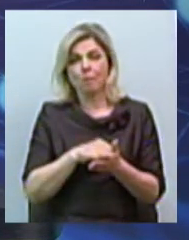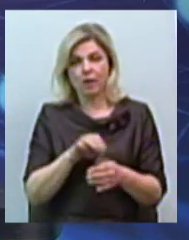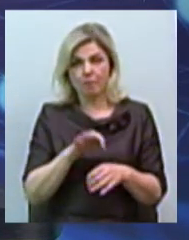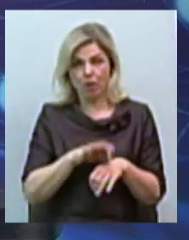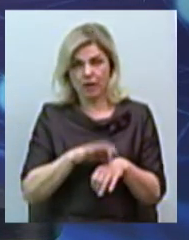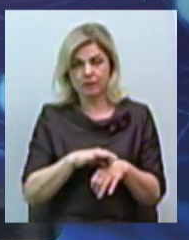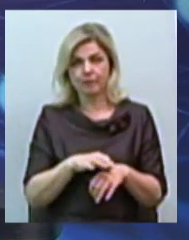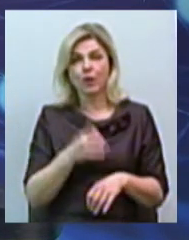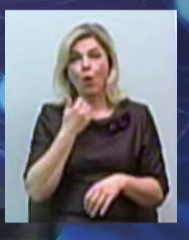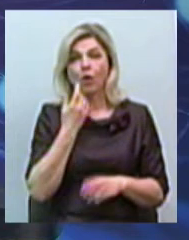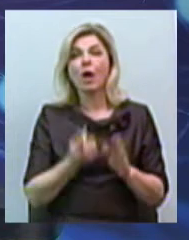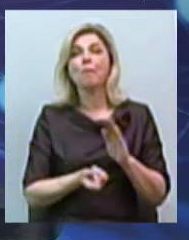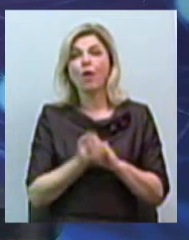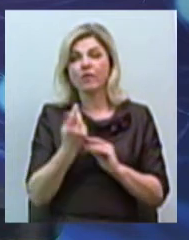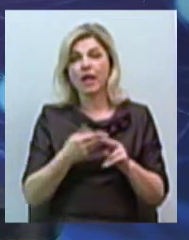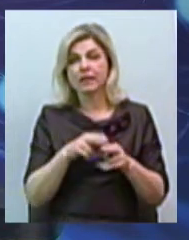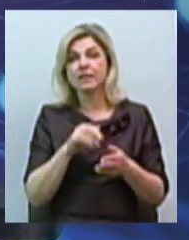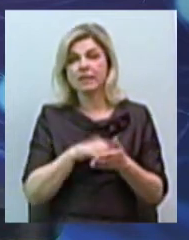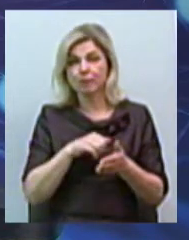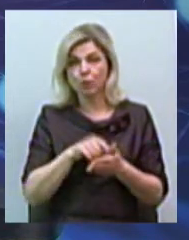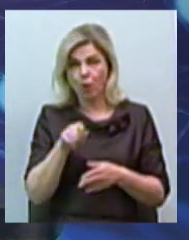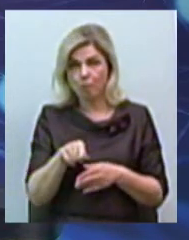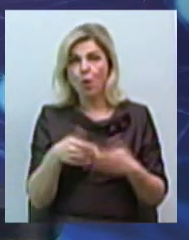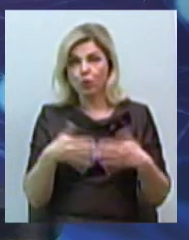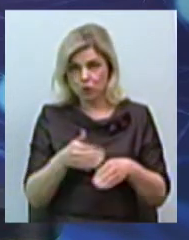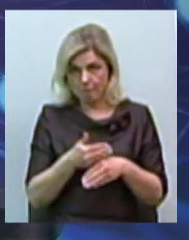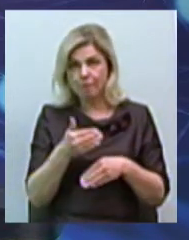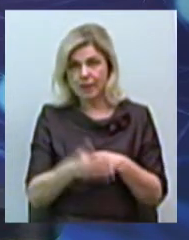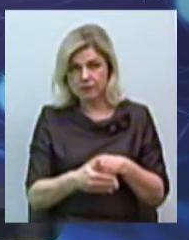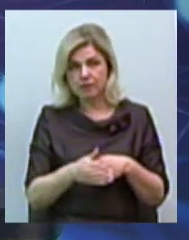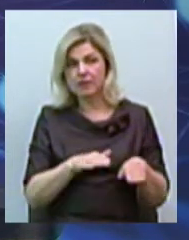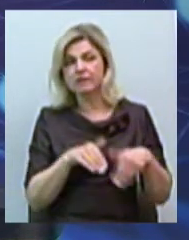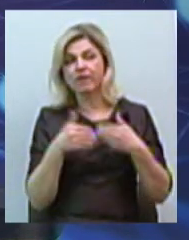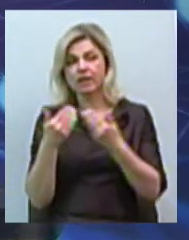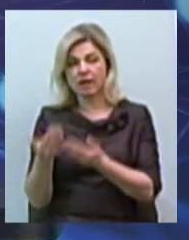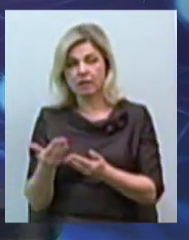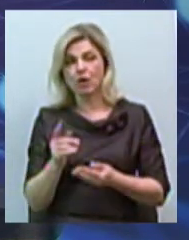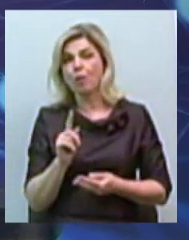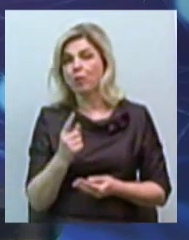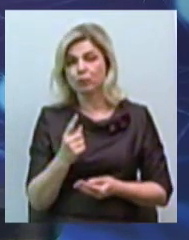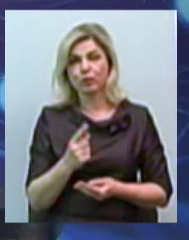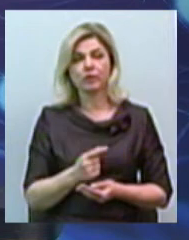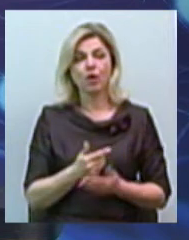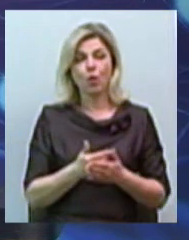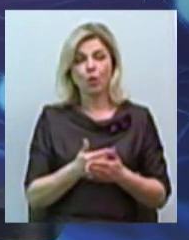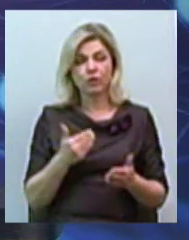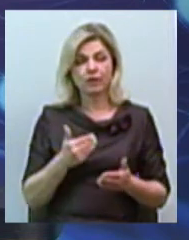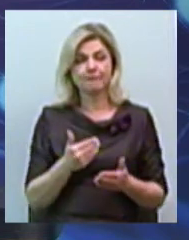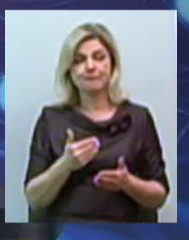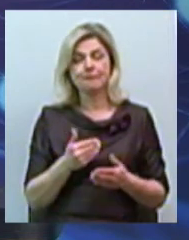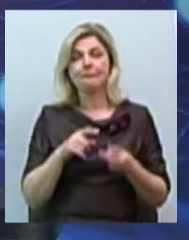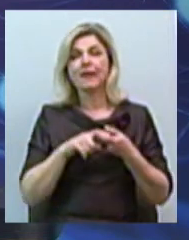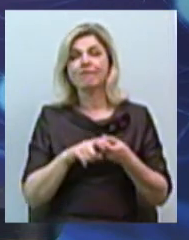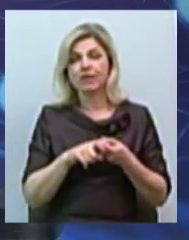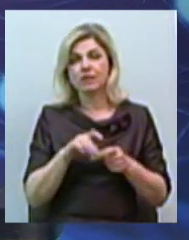ці симптоми, вже пізно звертатись вже по допомогу? Пізно звертатися, оскільки це